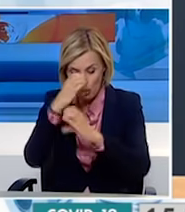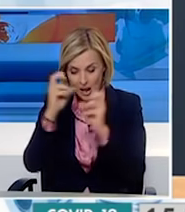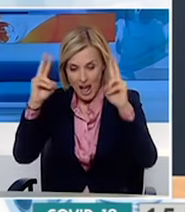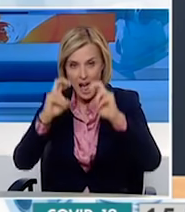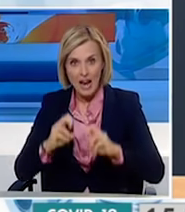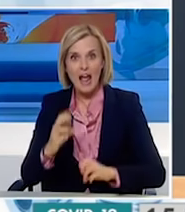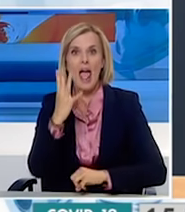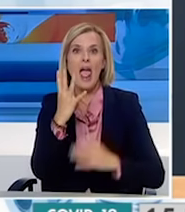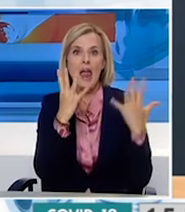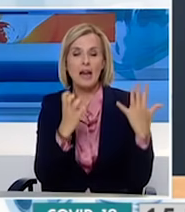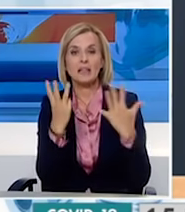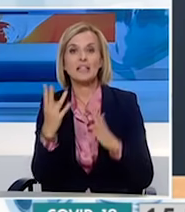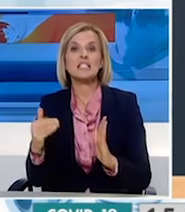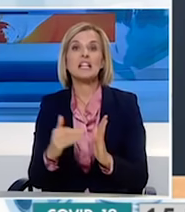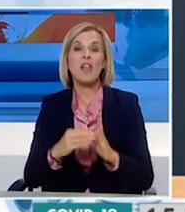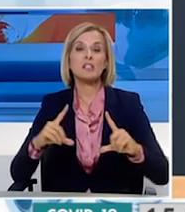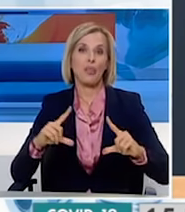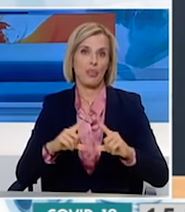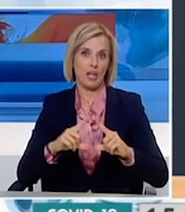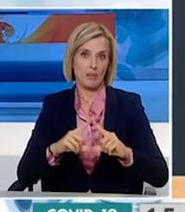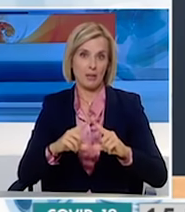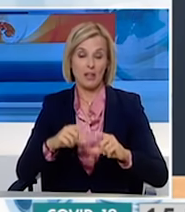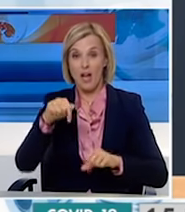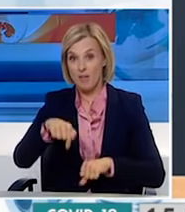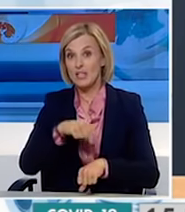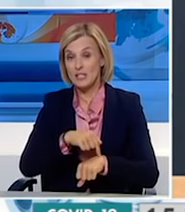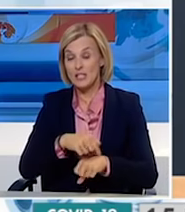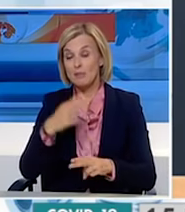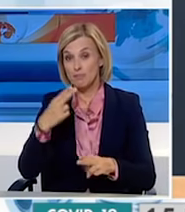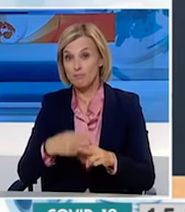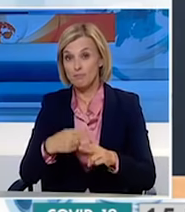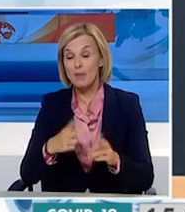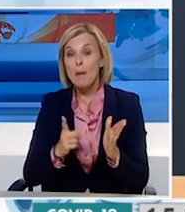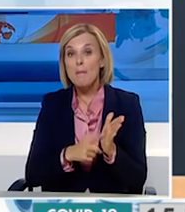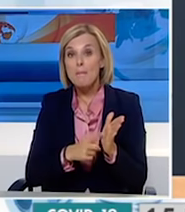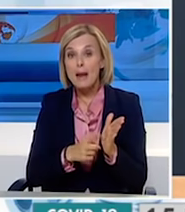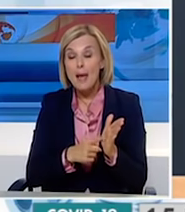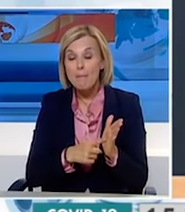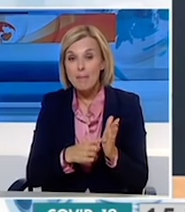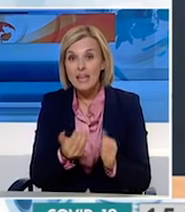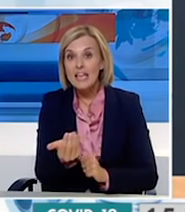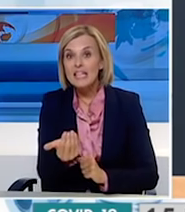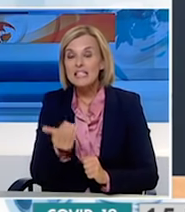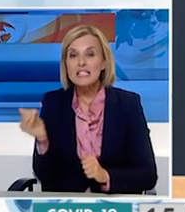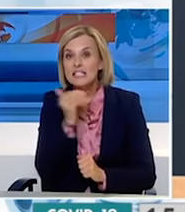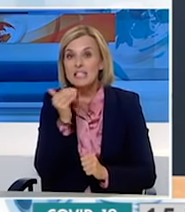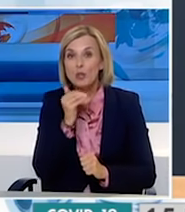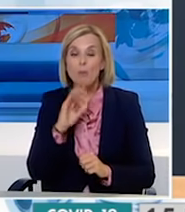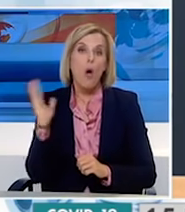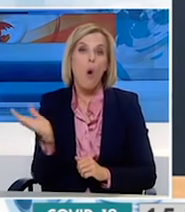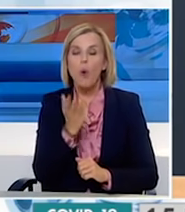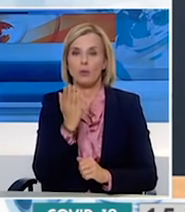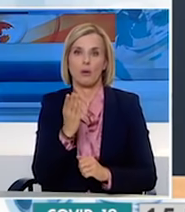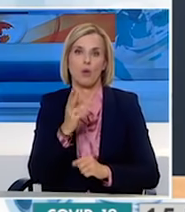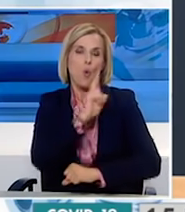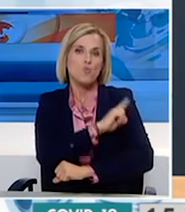δείγματα. Σε αυτή τη φάση της επιδημίας είναι σημαντικό να αναγνωρίζονται έγκαιρα συρροές και αυτό κατά κανόνα θα συμβαίνει και σε δομές